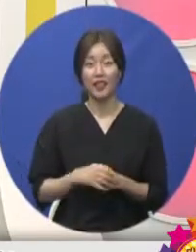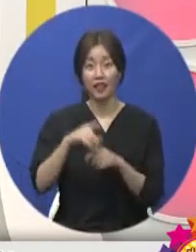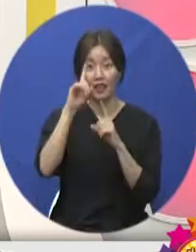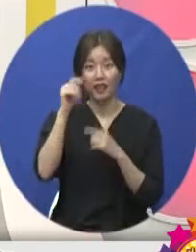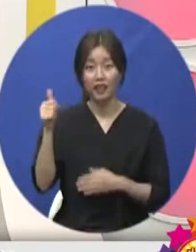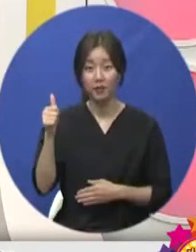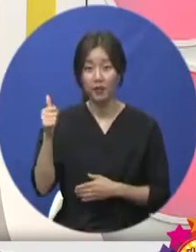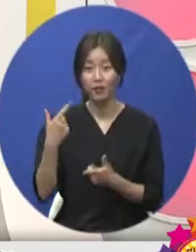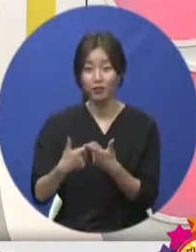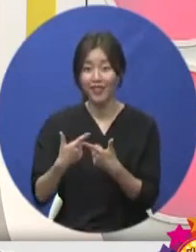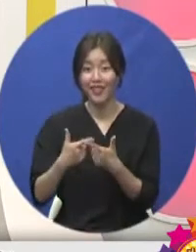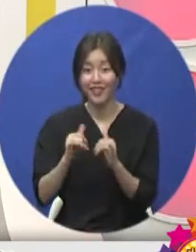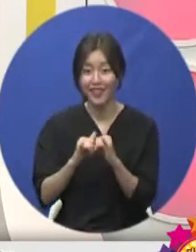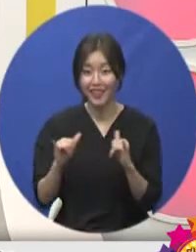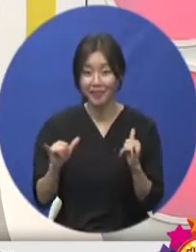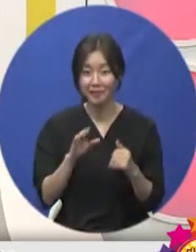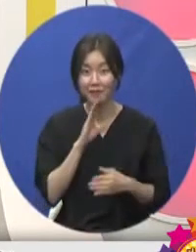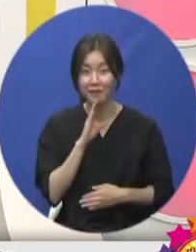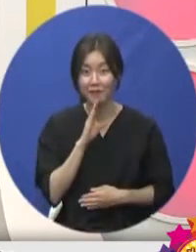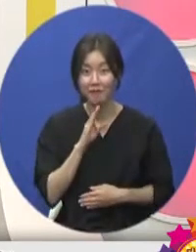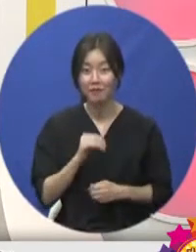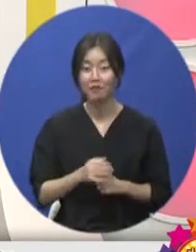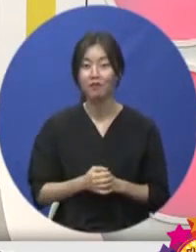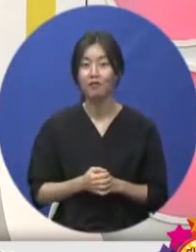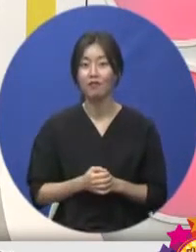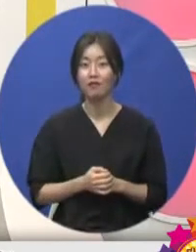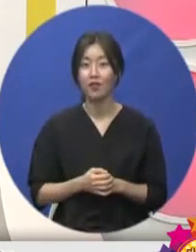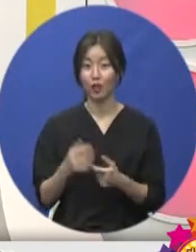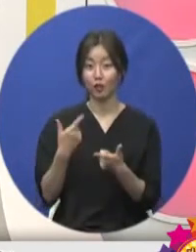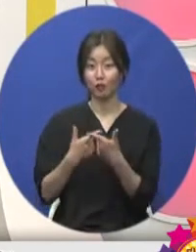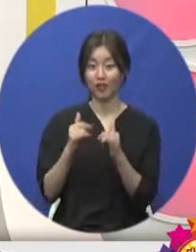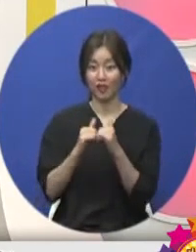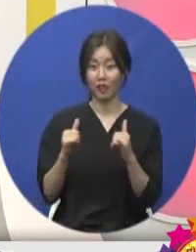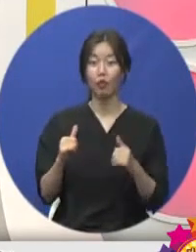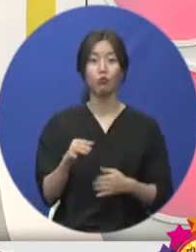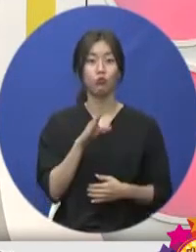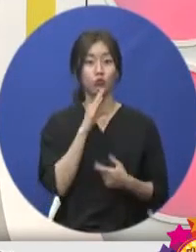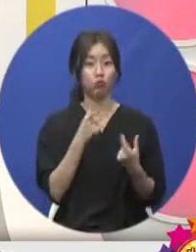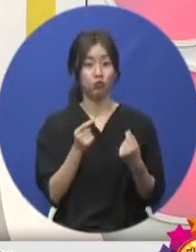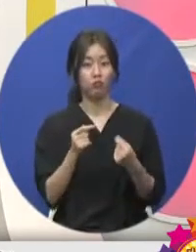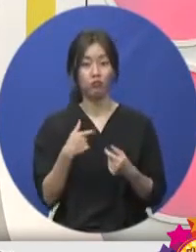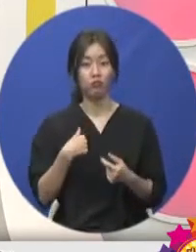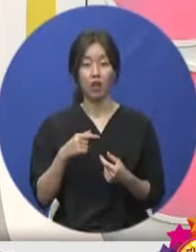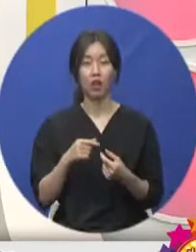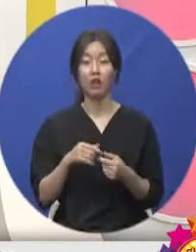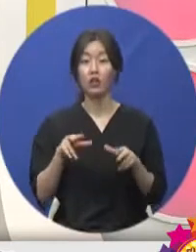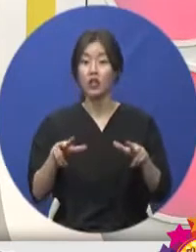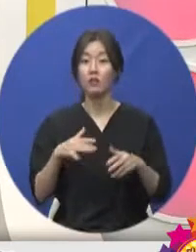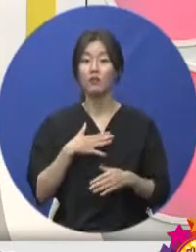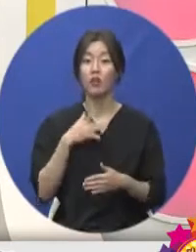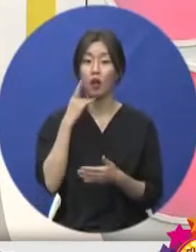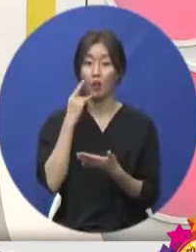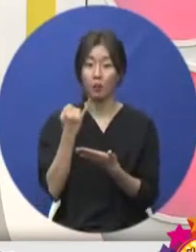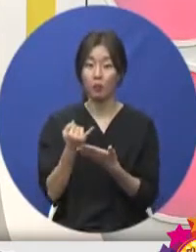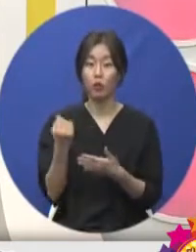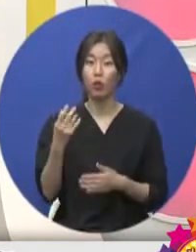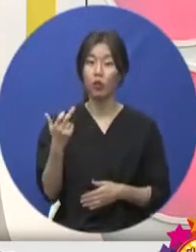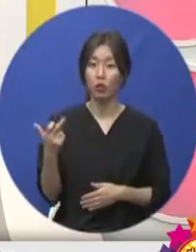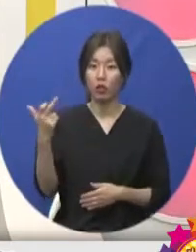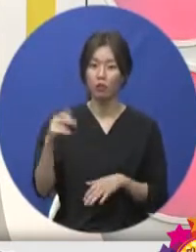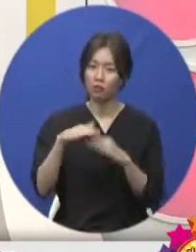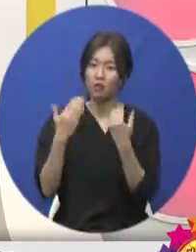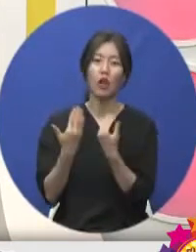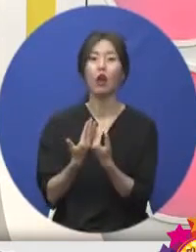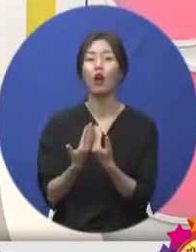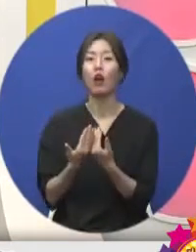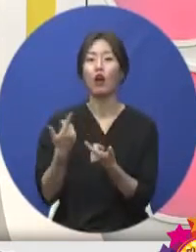이부영 씨도 부산 사람이네. 예? 이부영 씨도 부산 사람이라. 아, 나 부산 꽤 살아. 우리 지금 어머니도 부산에 계시고 형님도 부산에 계시고 또 형님도 부산에